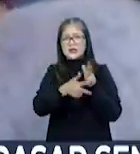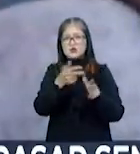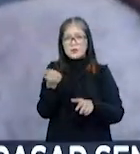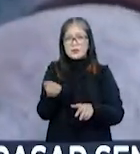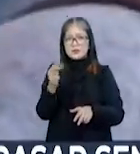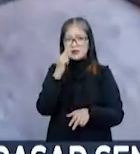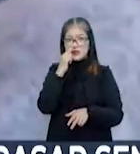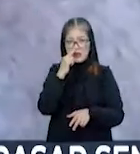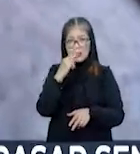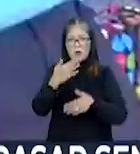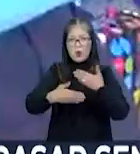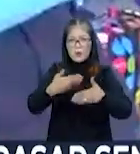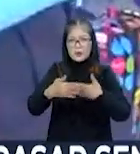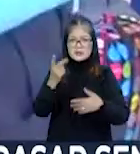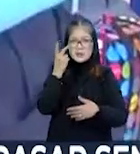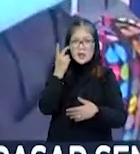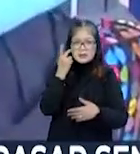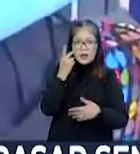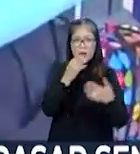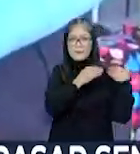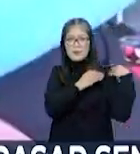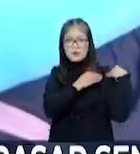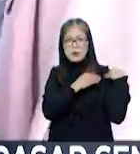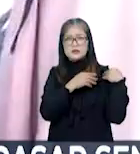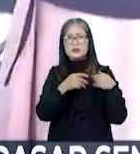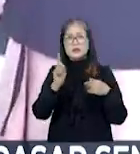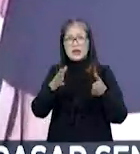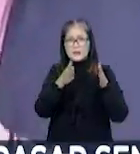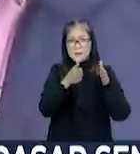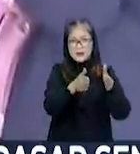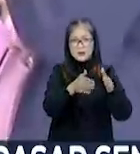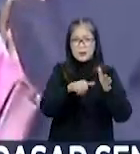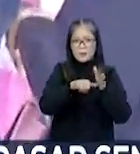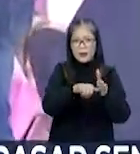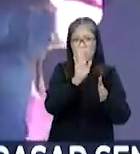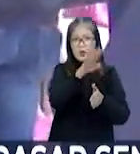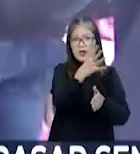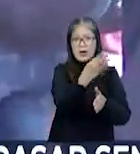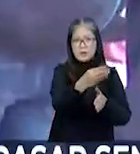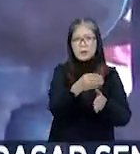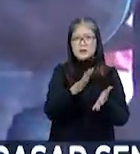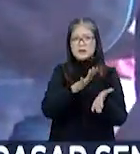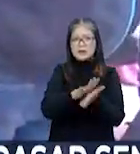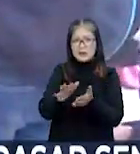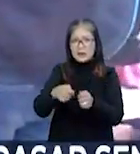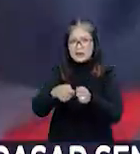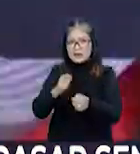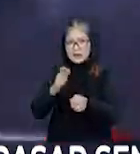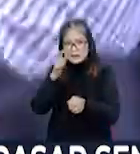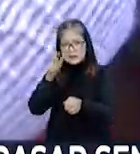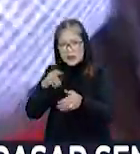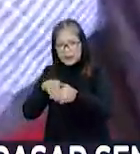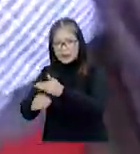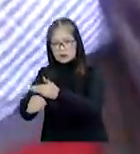dengan menyiagakan sejumlah petugas di masing-masing gaib yang akan membantu pemudik untuk mencetak tiket serta check in pada kami ini dari